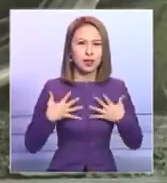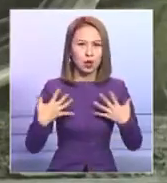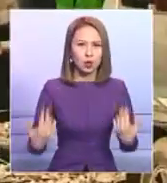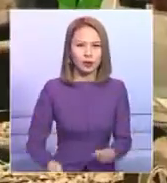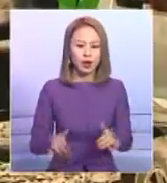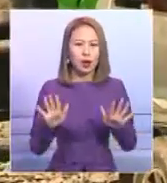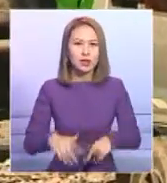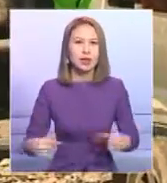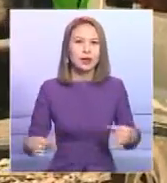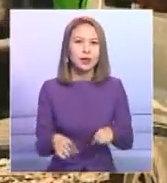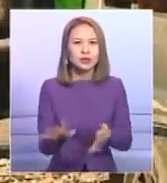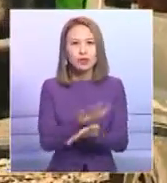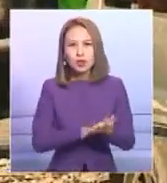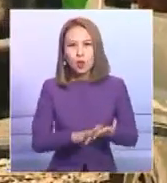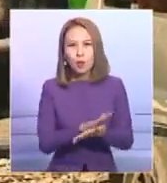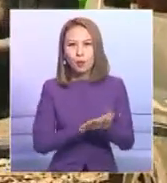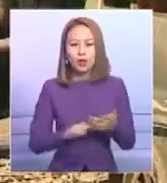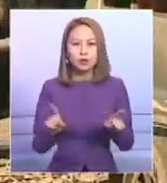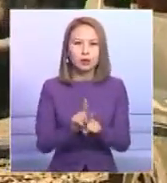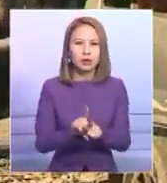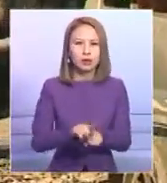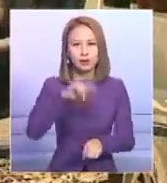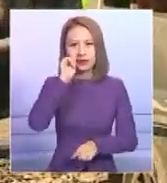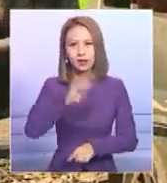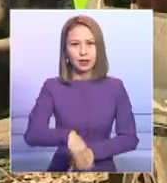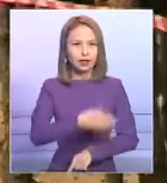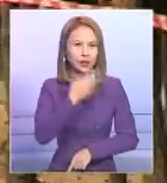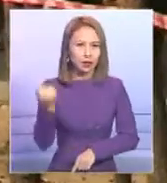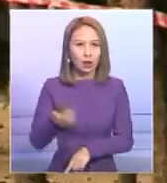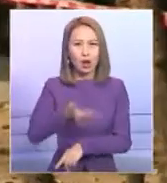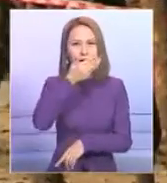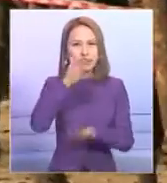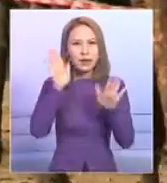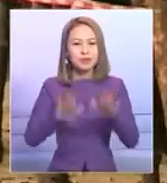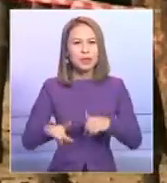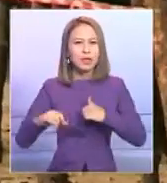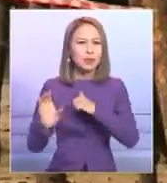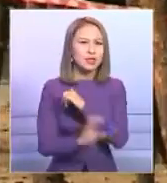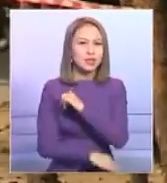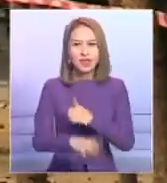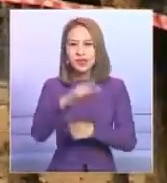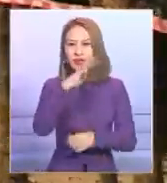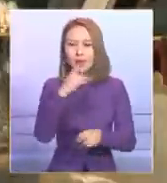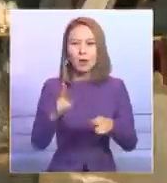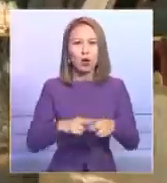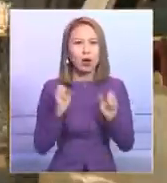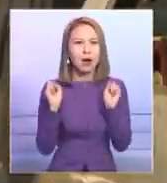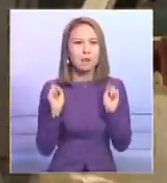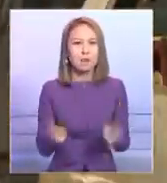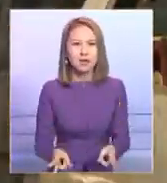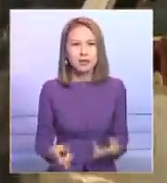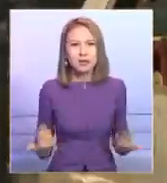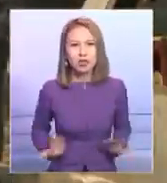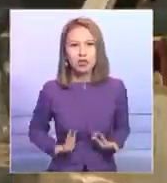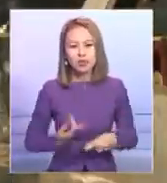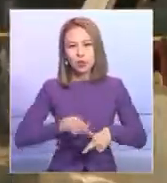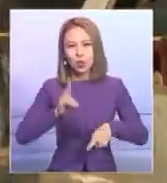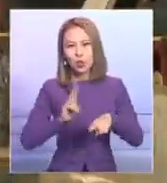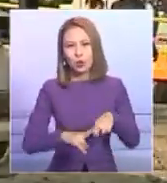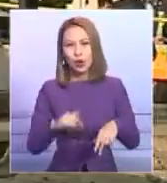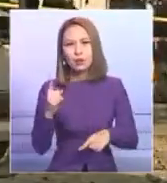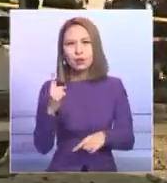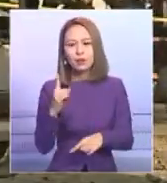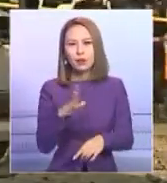аман, қастандықты әлі ешқандай топ мойнына алған жоқ. Айта кетейік, Ауғанстанда соңғы уақытта қауіпсіздік жағдай ушығып кетті. Өйткені